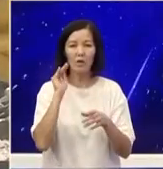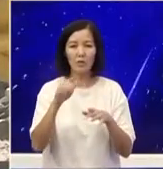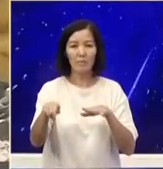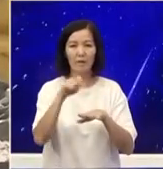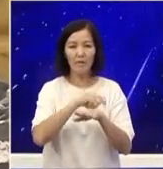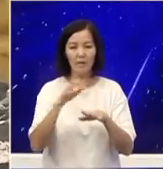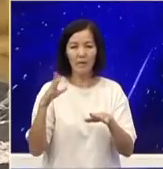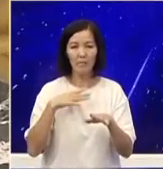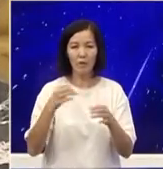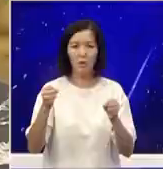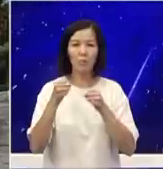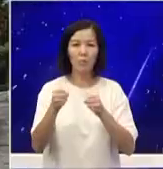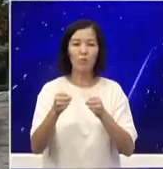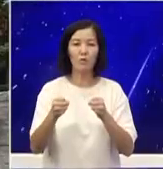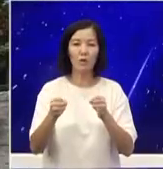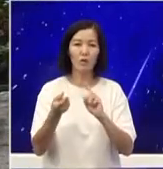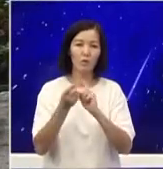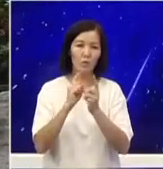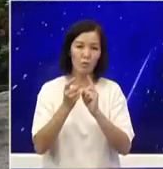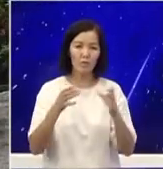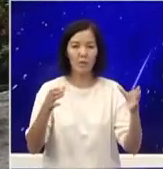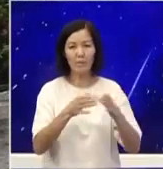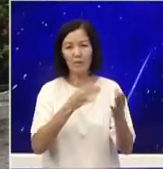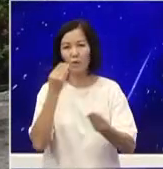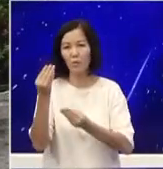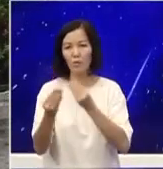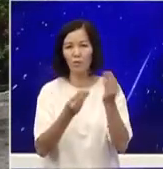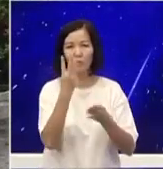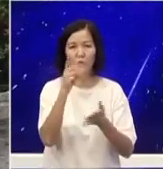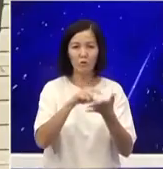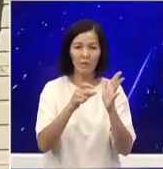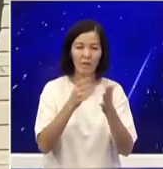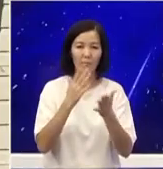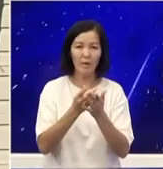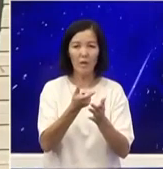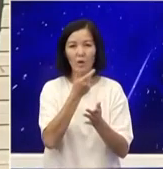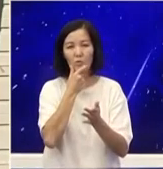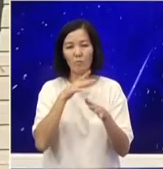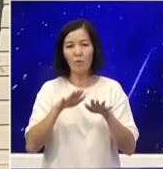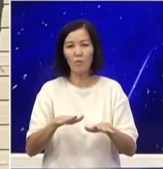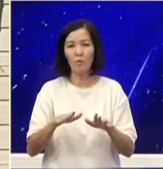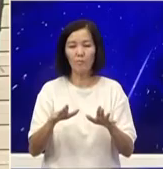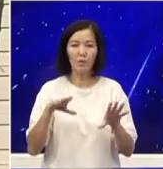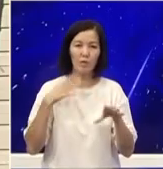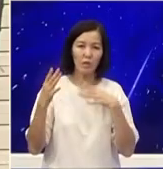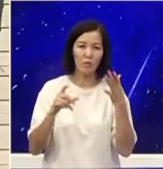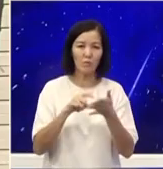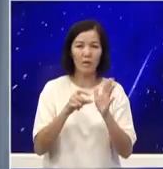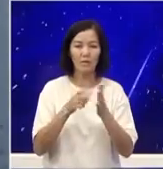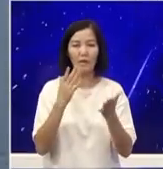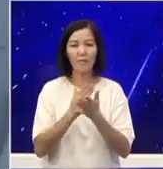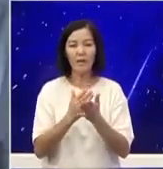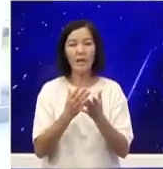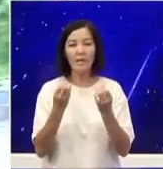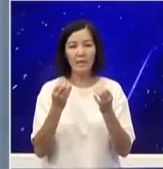метр. Онда бокс, күрес, командалық ойын түрлеріне негізделген 3 зал бар. Көрермендерге арналған орындар мен жаттығу залы да қарастырылыпты.